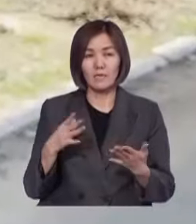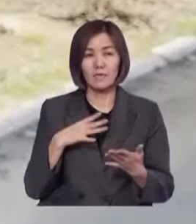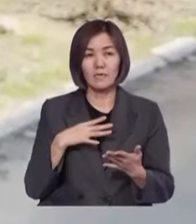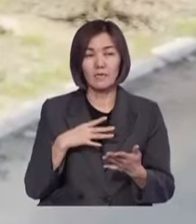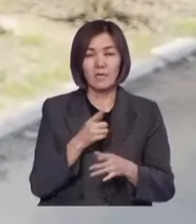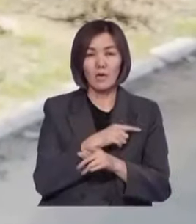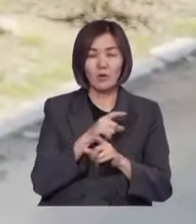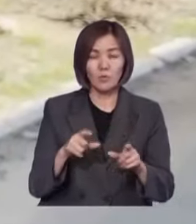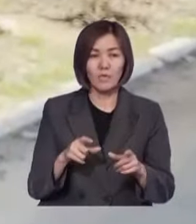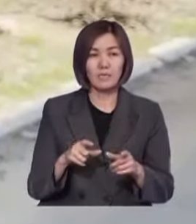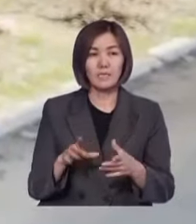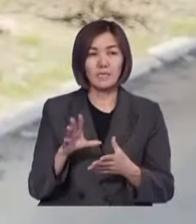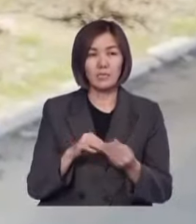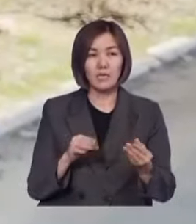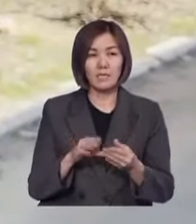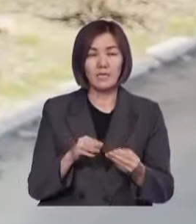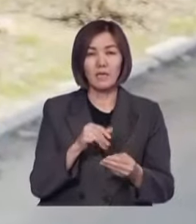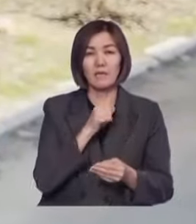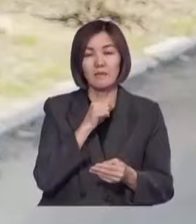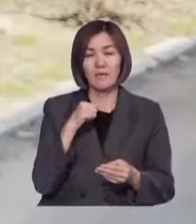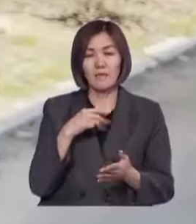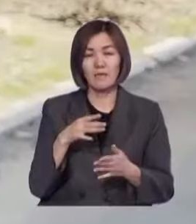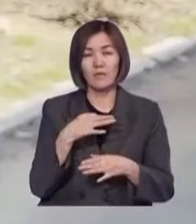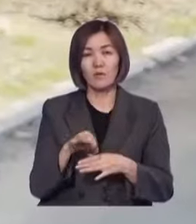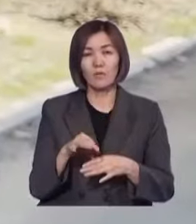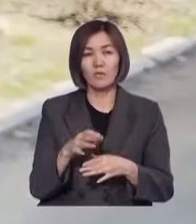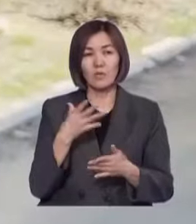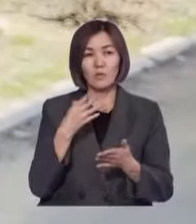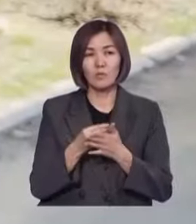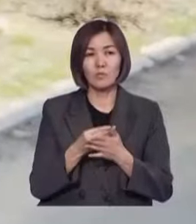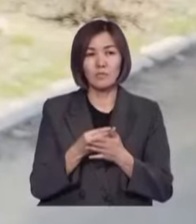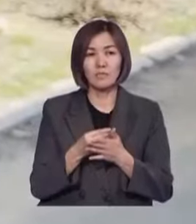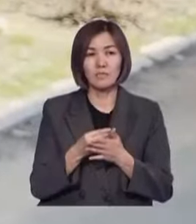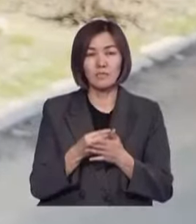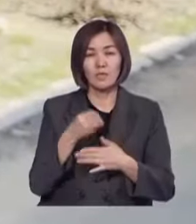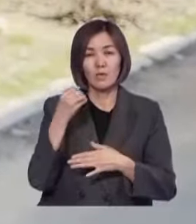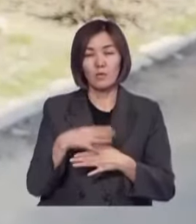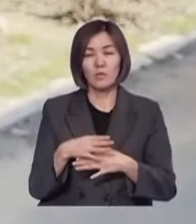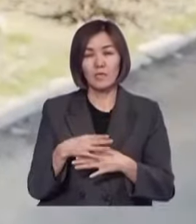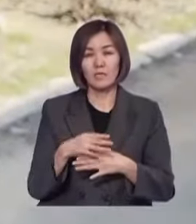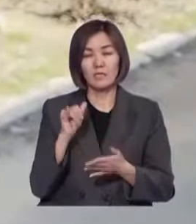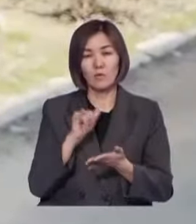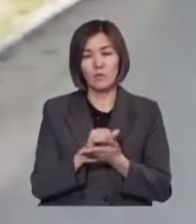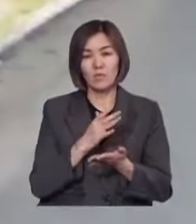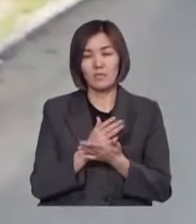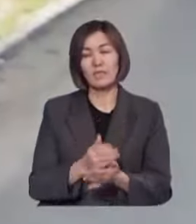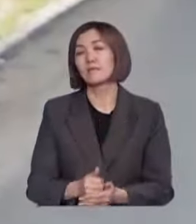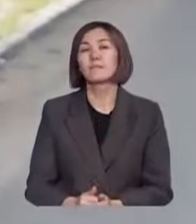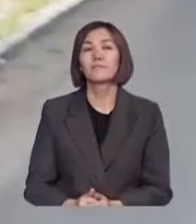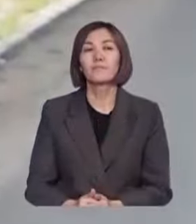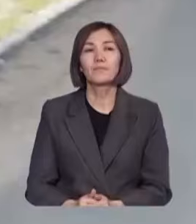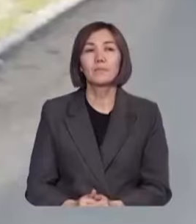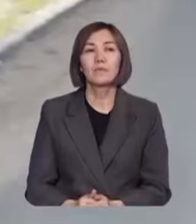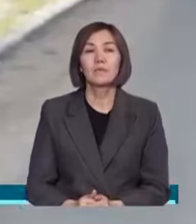орталық ауруханасында, және Талғар аудандарында, өзіміздің фтизиопульмонология орталығымызда да орналасқан.